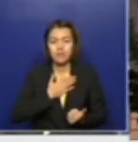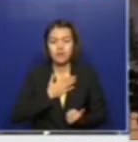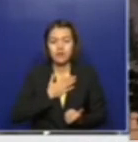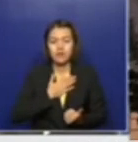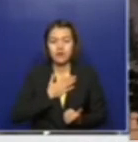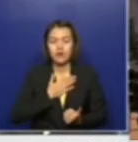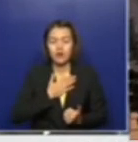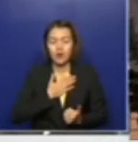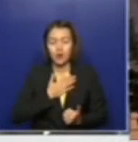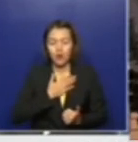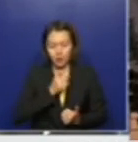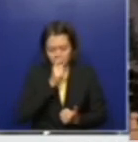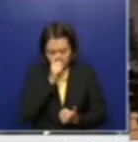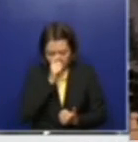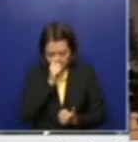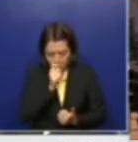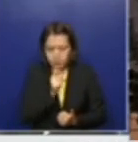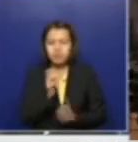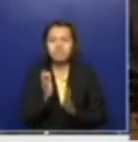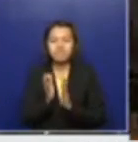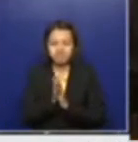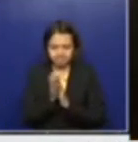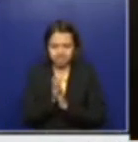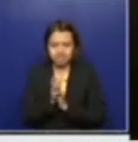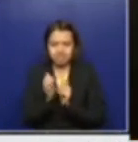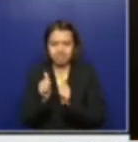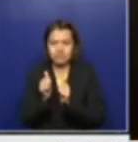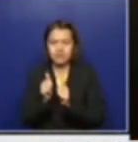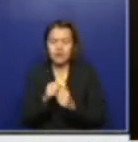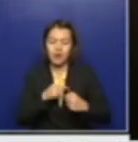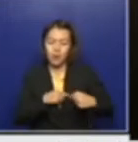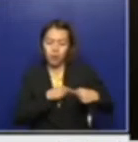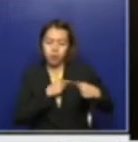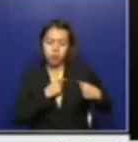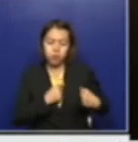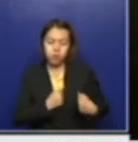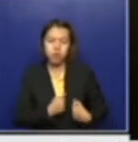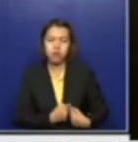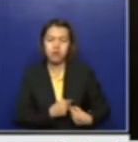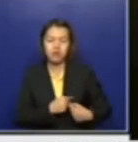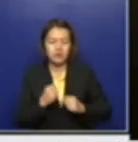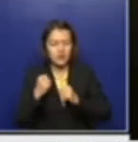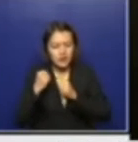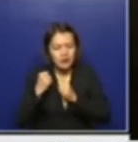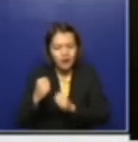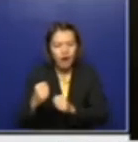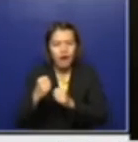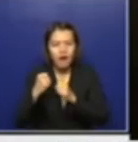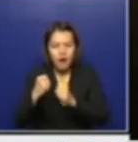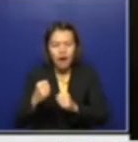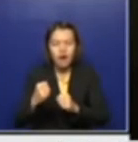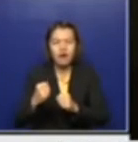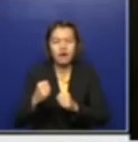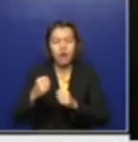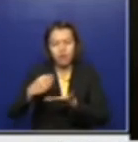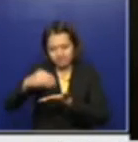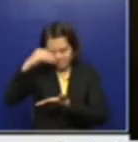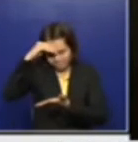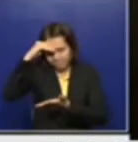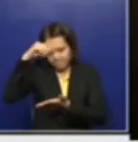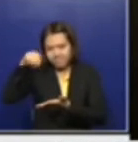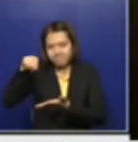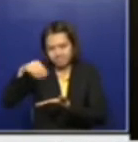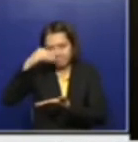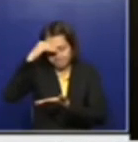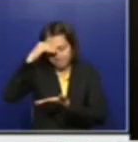ขอคารวะนะครับขอชื่นชมในหัวใจในความกล้าหาญของนักเรียนนิสิตนักศึกษ